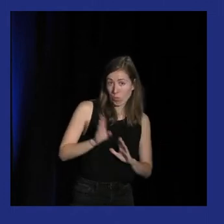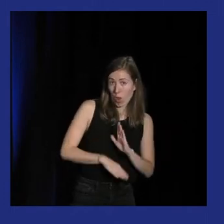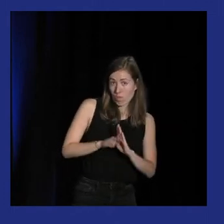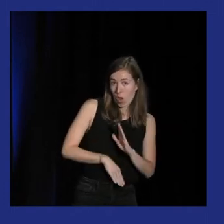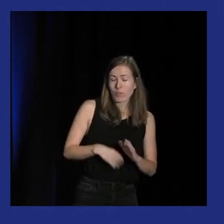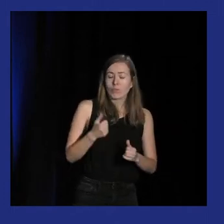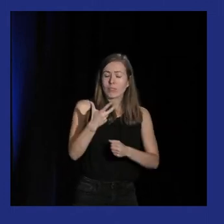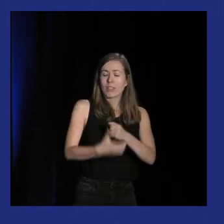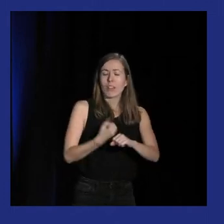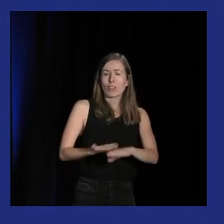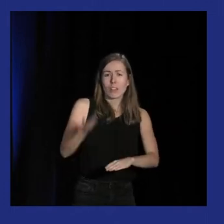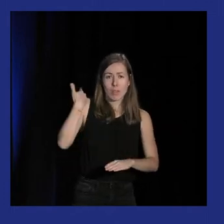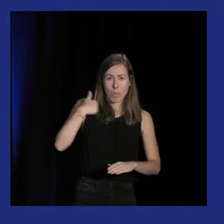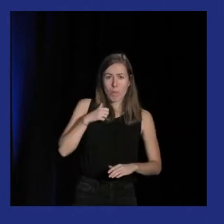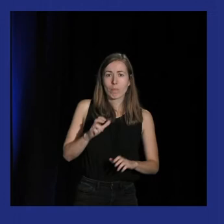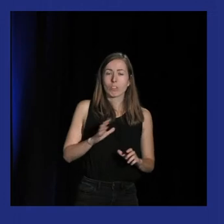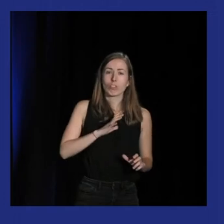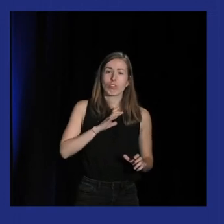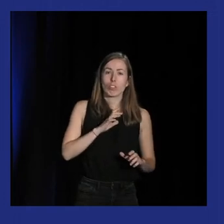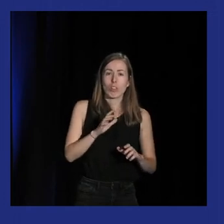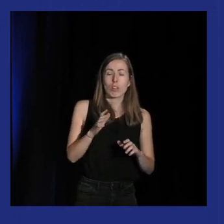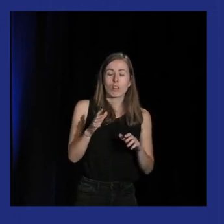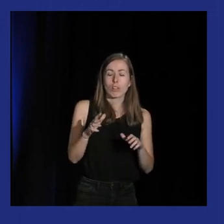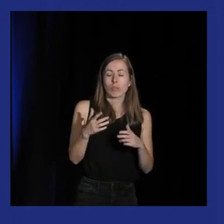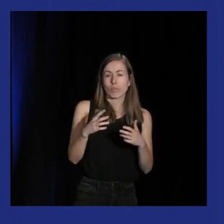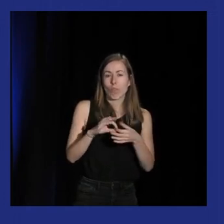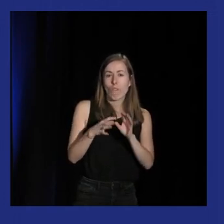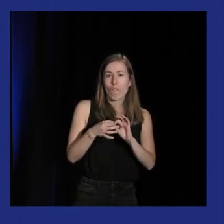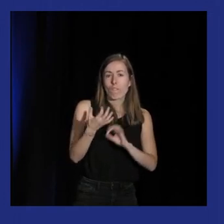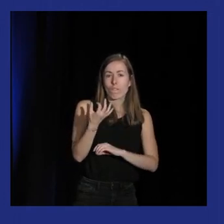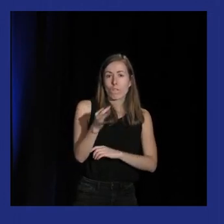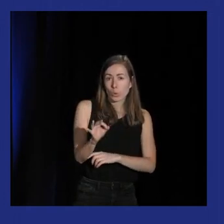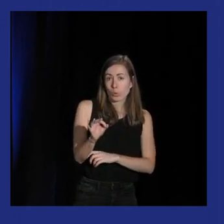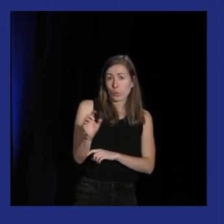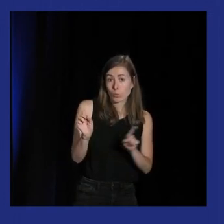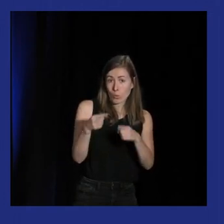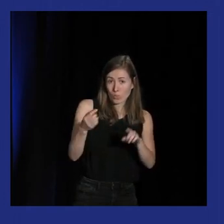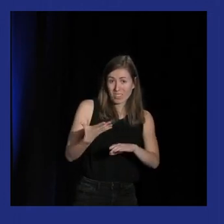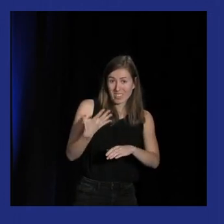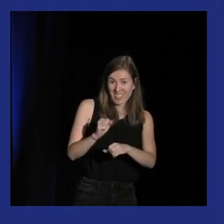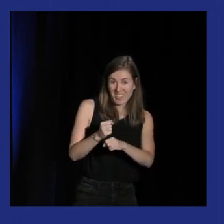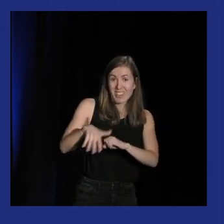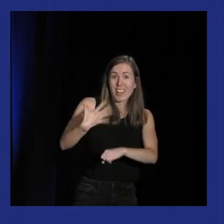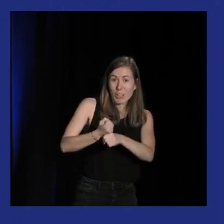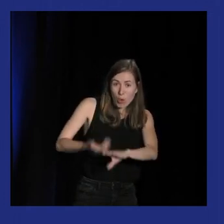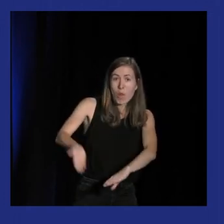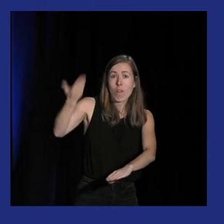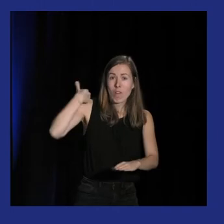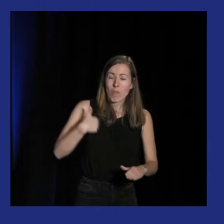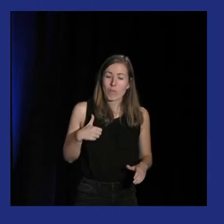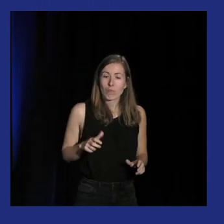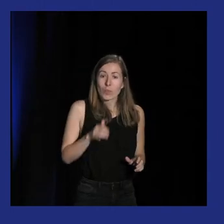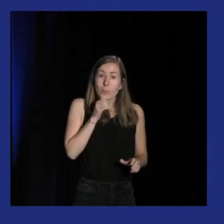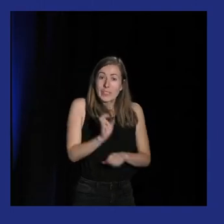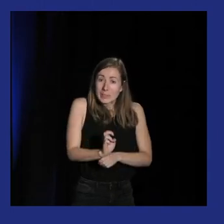présenté une chronique de musique de jeux vidéo sur France Musique on se dit il y a quelques années c'était il y a 15 ans c'était assez pionnier bon c'était une toute